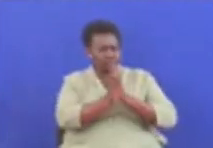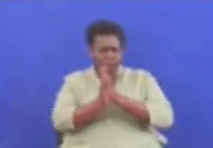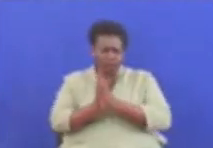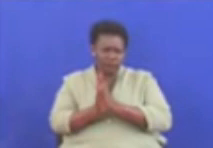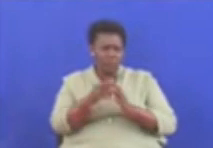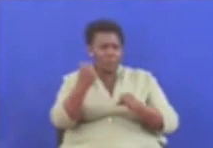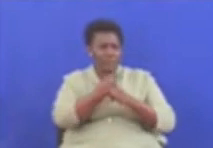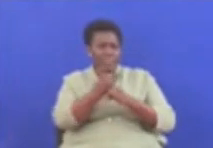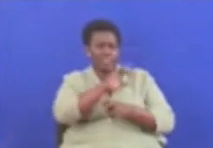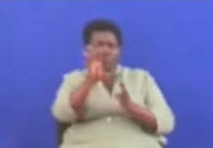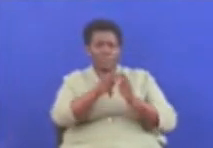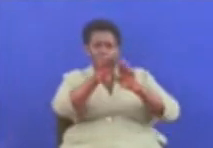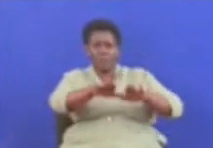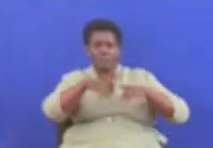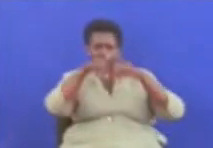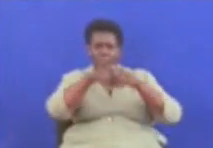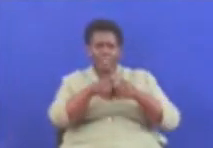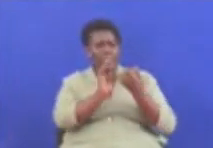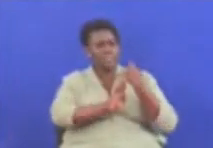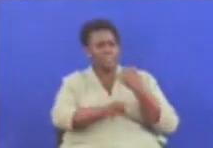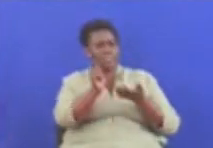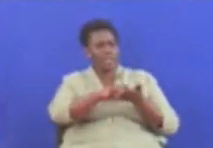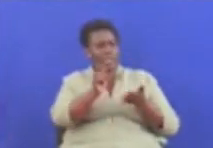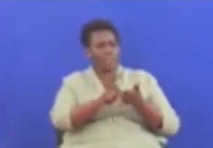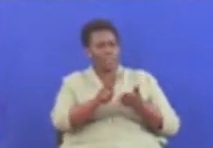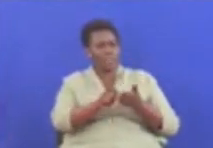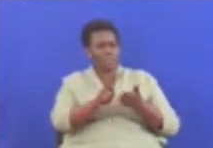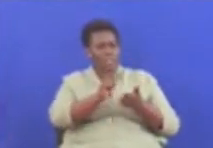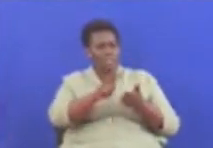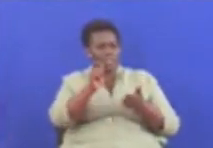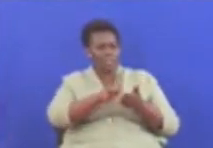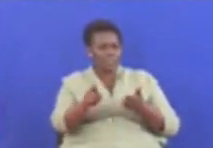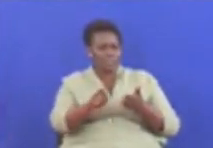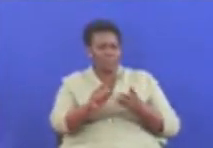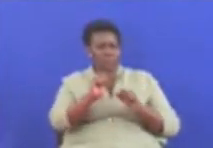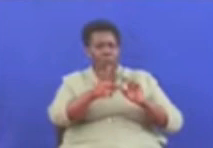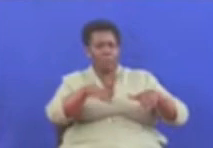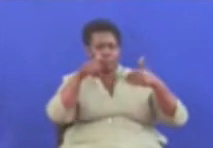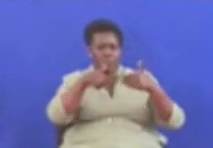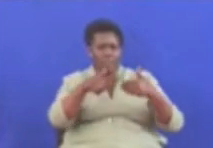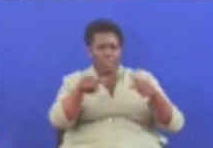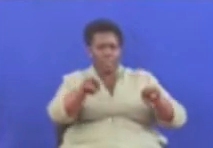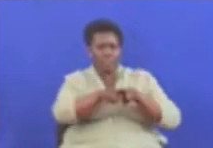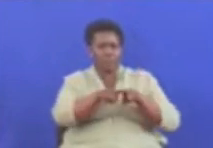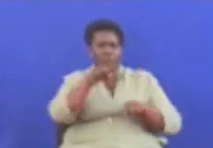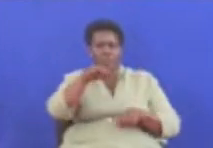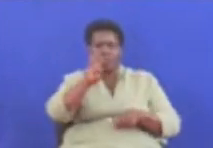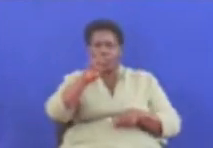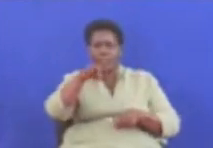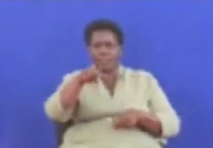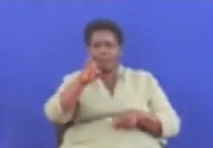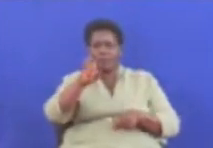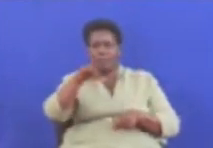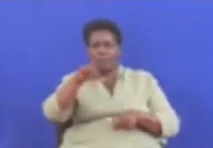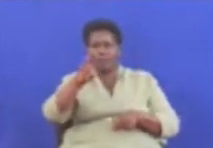ya uongozi thabiti wa katibu wa bunge ndugu Nenelwa J. Mwihambi NDC, na